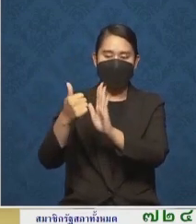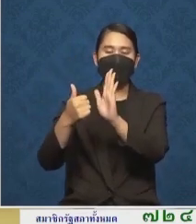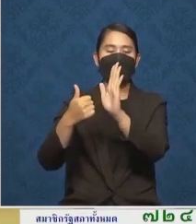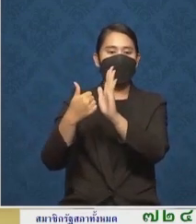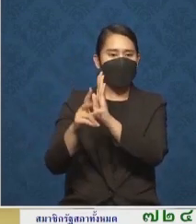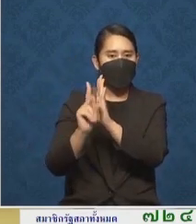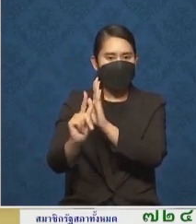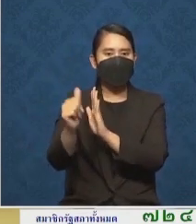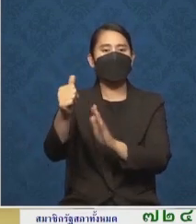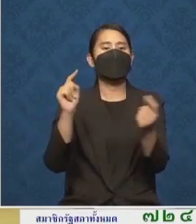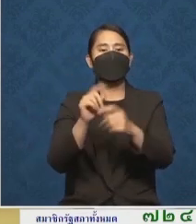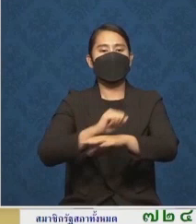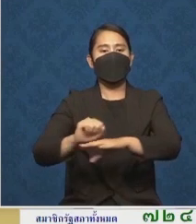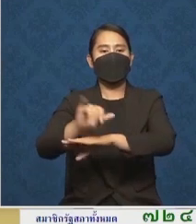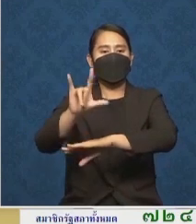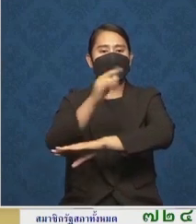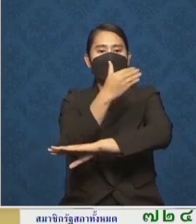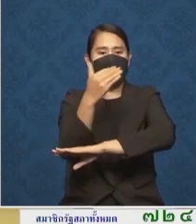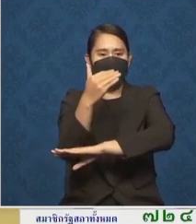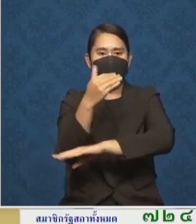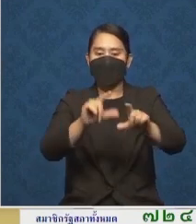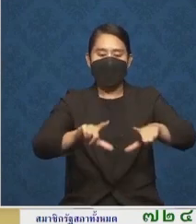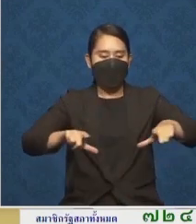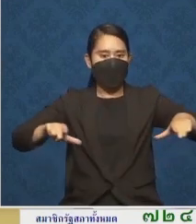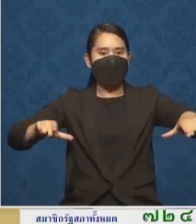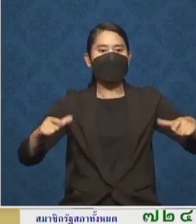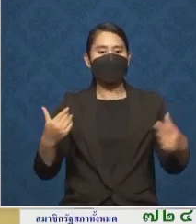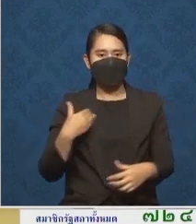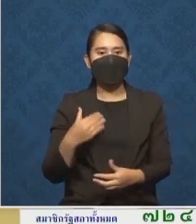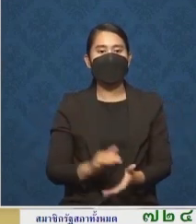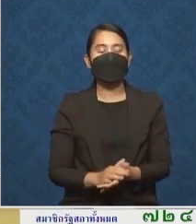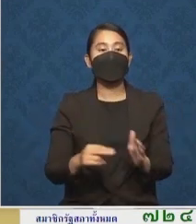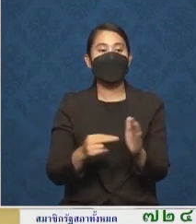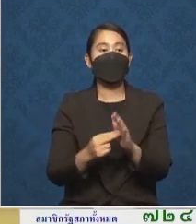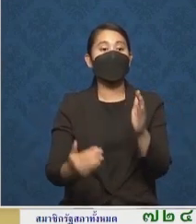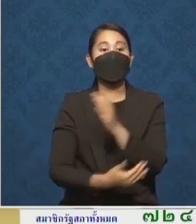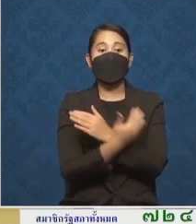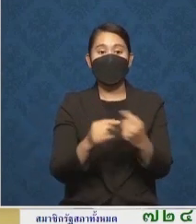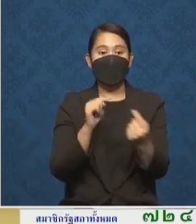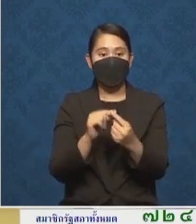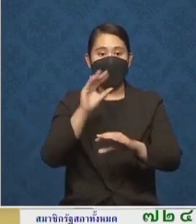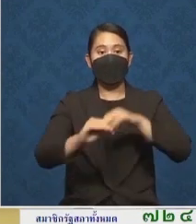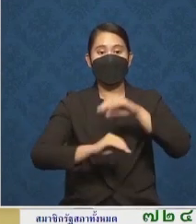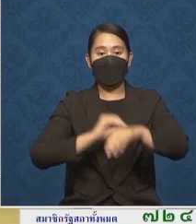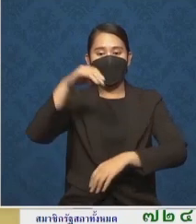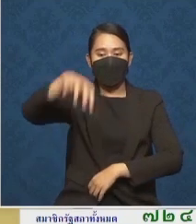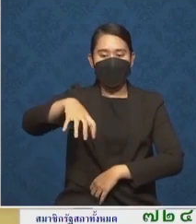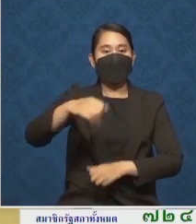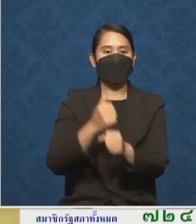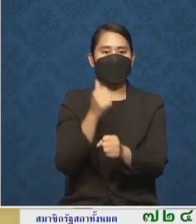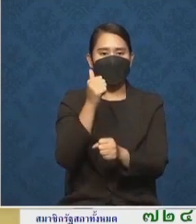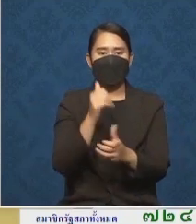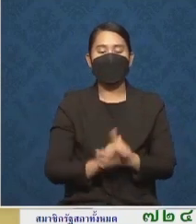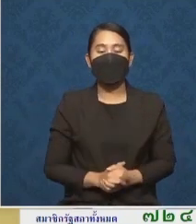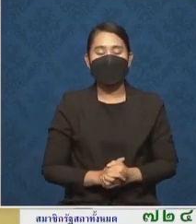ทเปสนามบนานานชาติ ซึ่งมีพื้ที่เยอะมากก็จะมีโอกาสลองรับศูยอ่ม บำรงเหล่านี้ก็คิดว่า